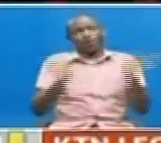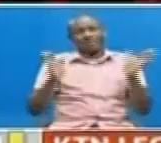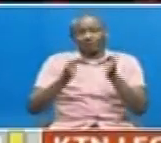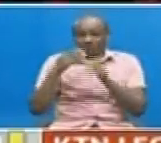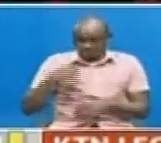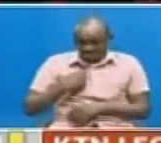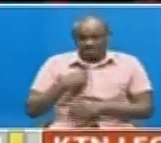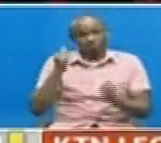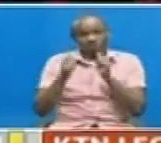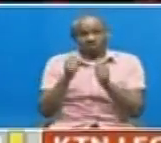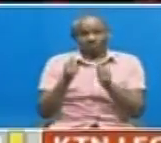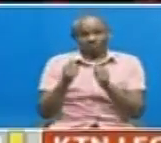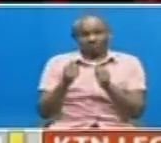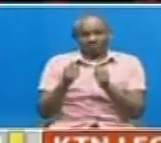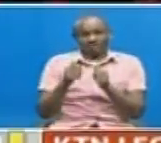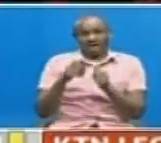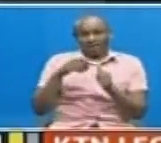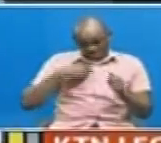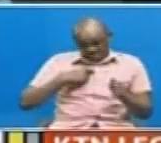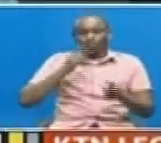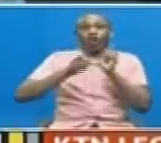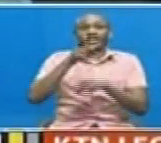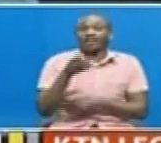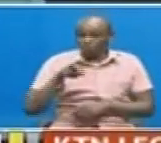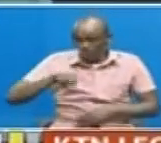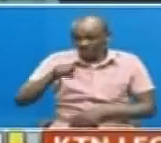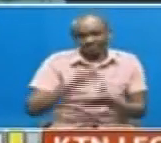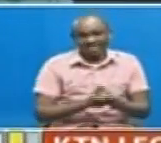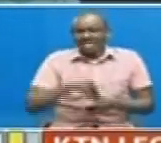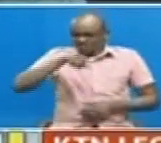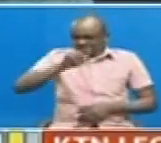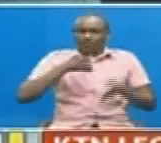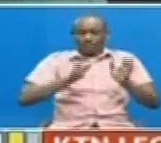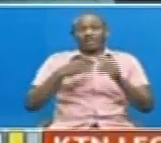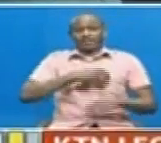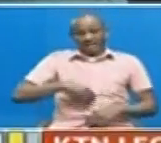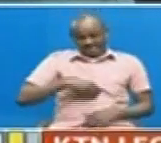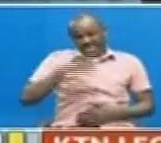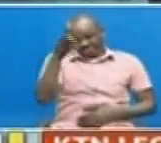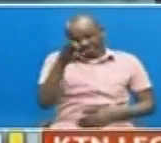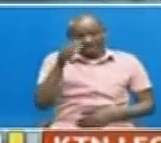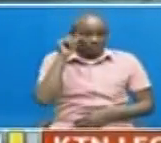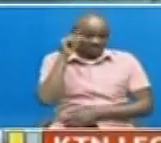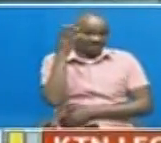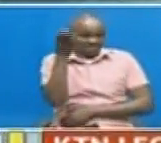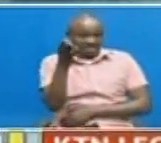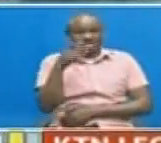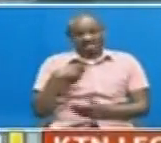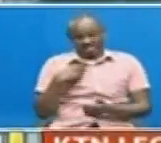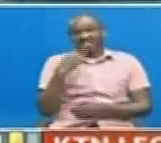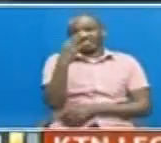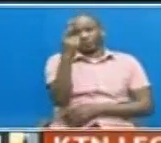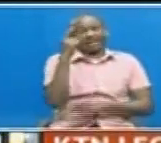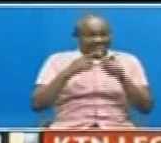sana. Nyimbo inaitwa I'm Walking. Baru alizaliwa mjini Malindi, kanda ya pwani ya Kenya miaka 31